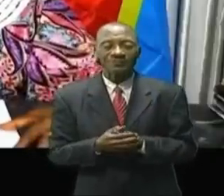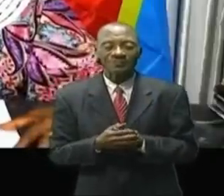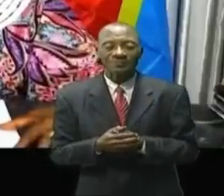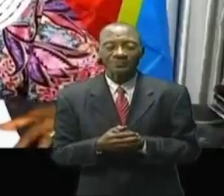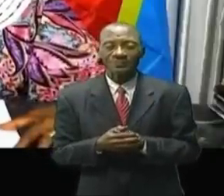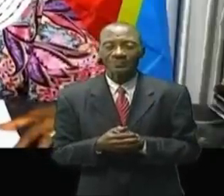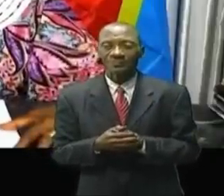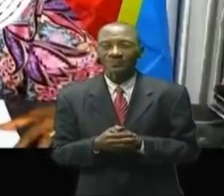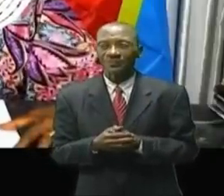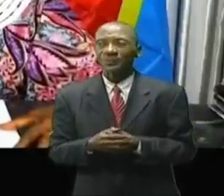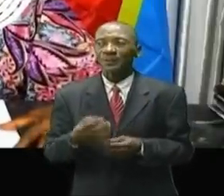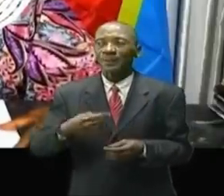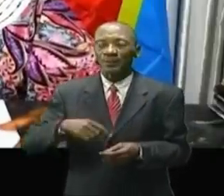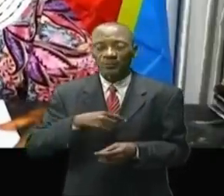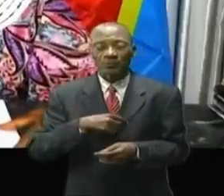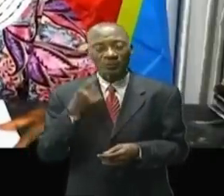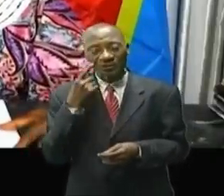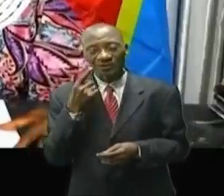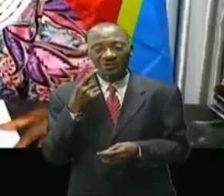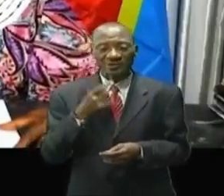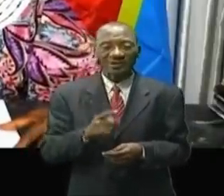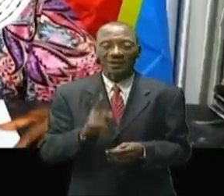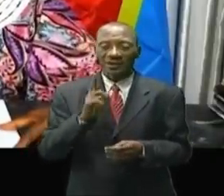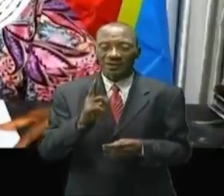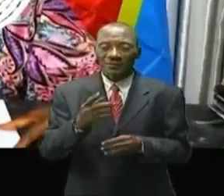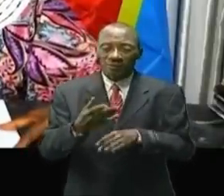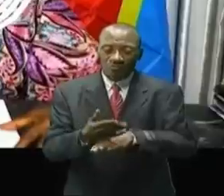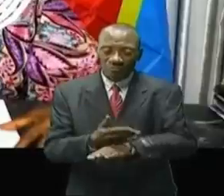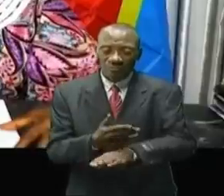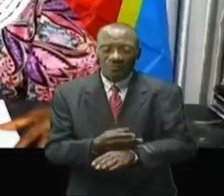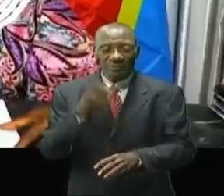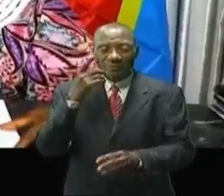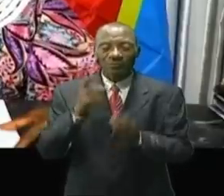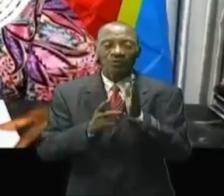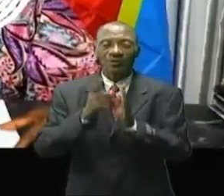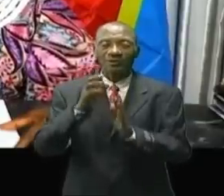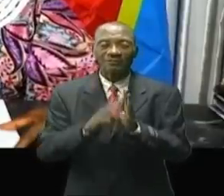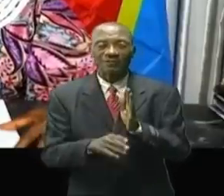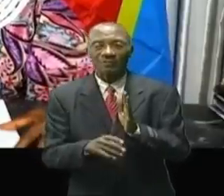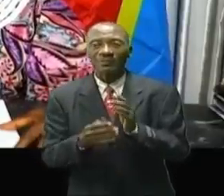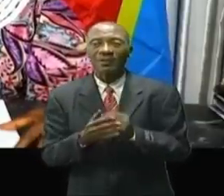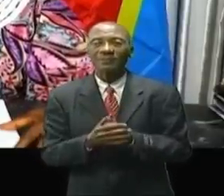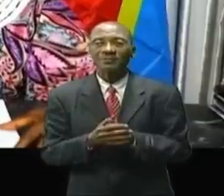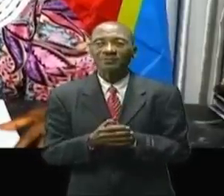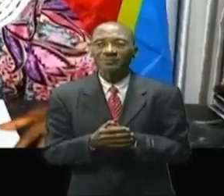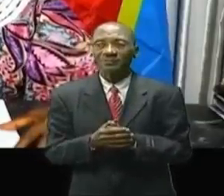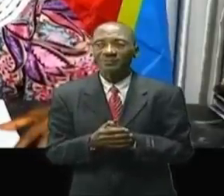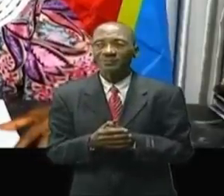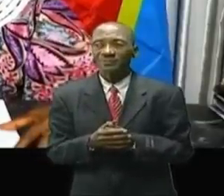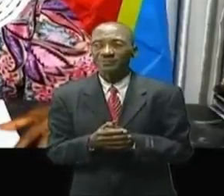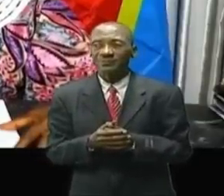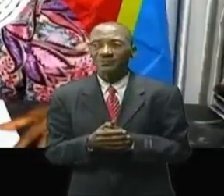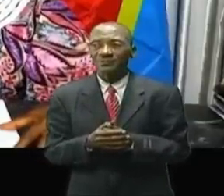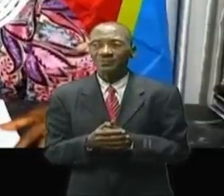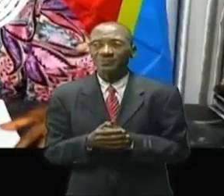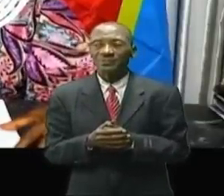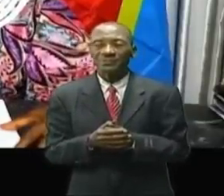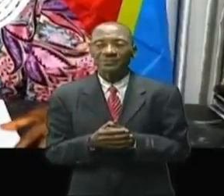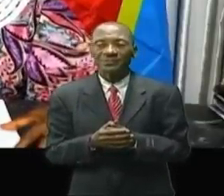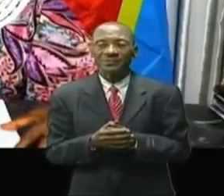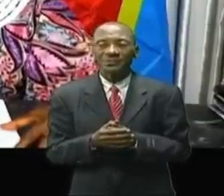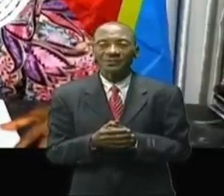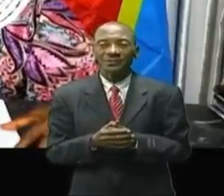un élan au développement de Lumumbaville, j'annonce à ce jour